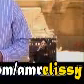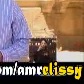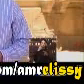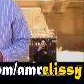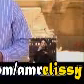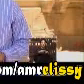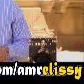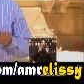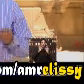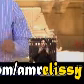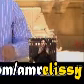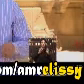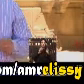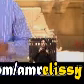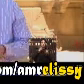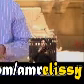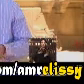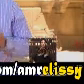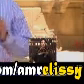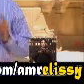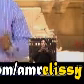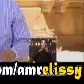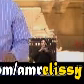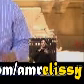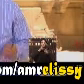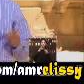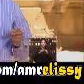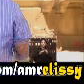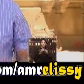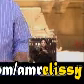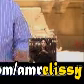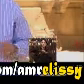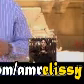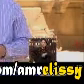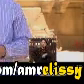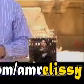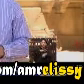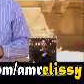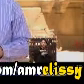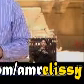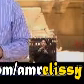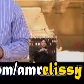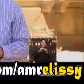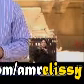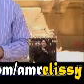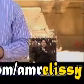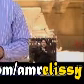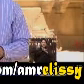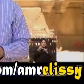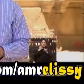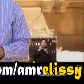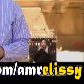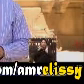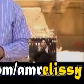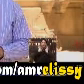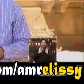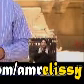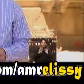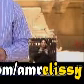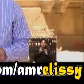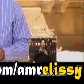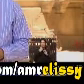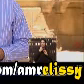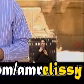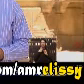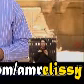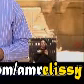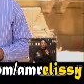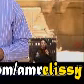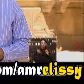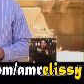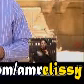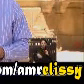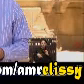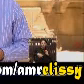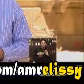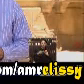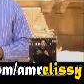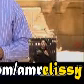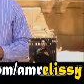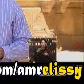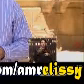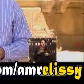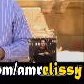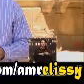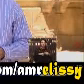والمرضى بيسافروا 20 كيلو، 20 كيلو عشان يلاقوا مستشفى تانية يتعالجوا فيها، وكمان بيشتروا العلاج على حسابهم، ده